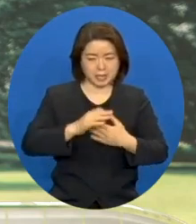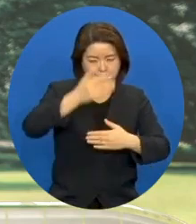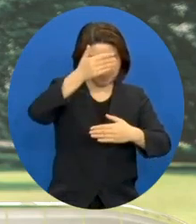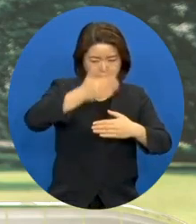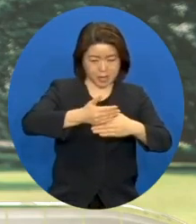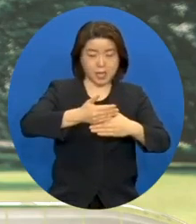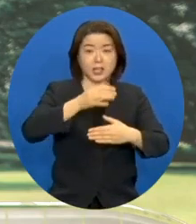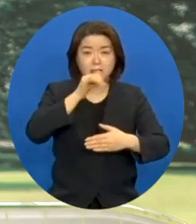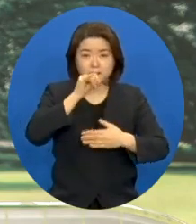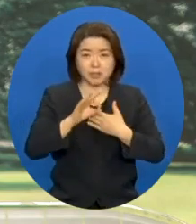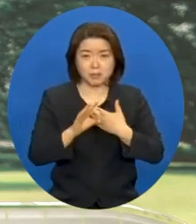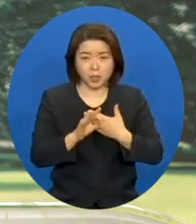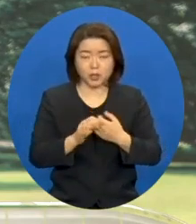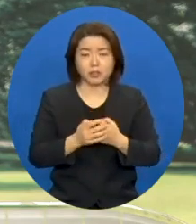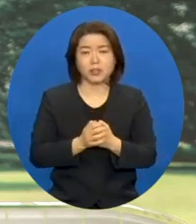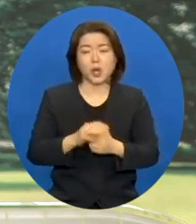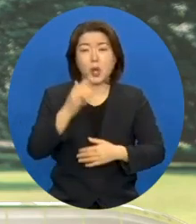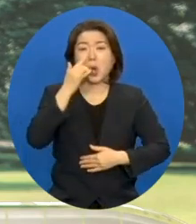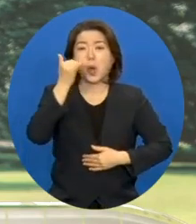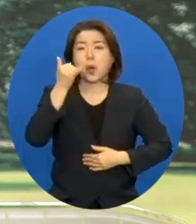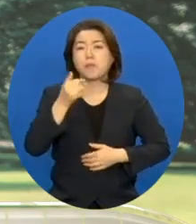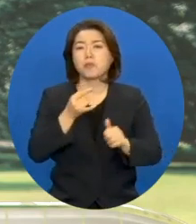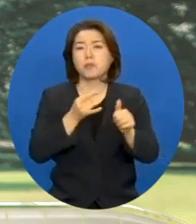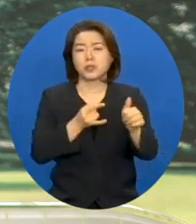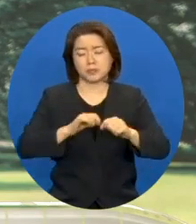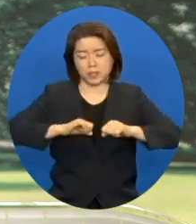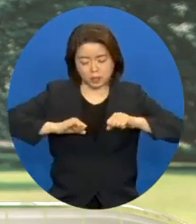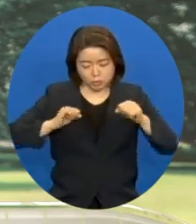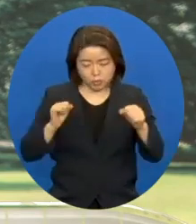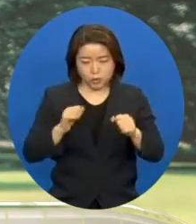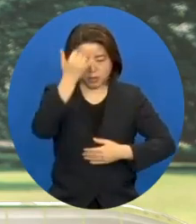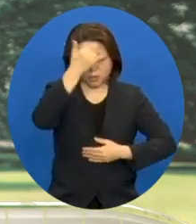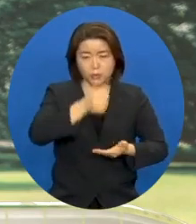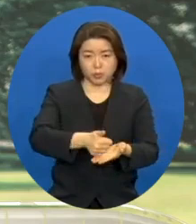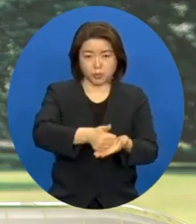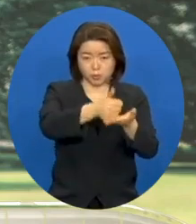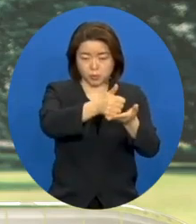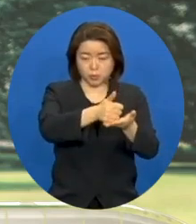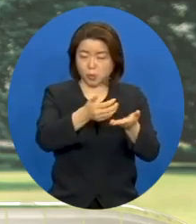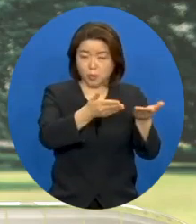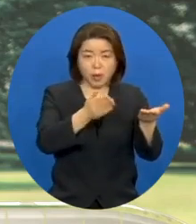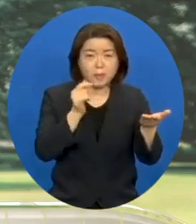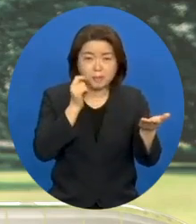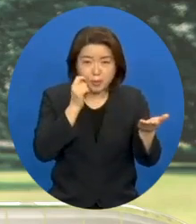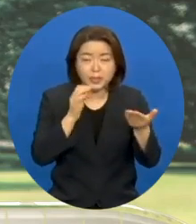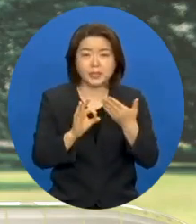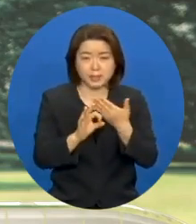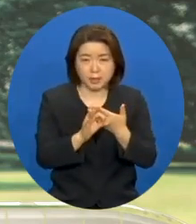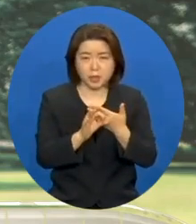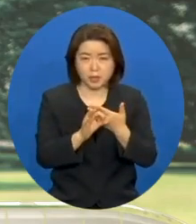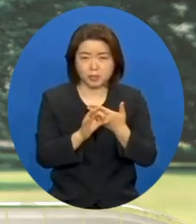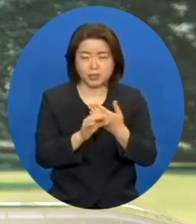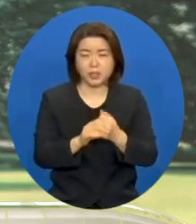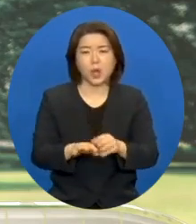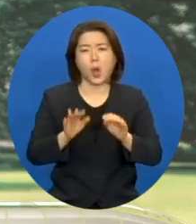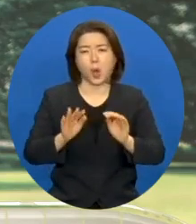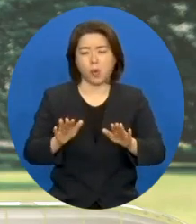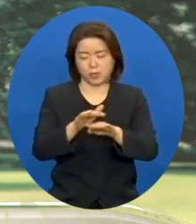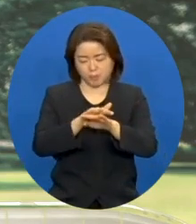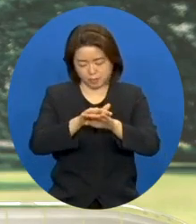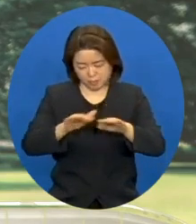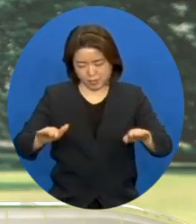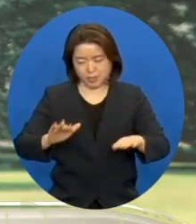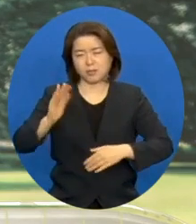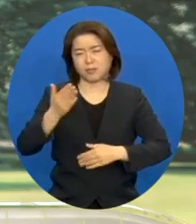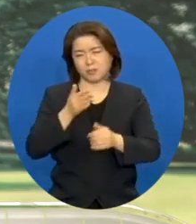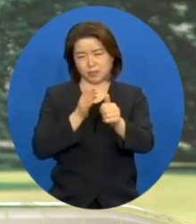있다면, 부모님에게 순종하고 공경하지 못한다면 여러분 오늘 해결 받으셔야